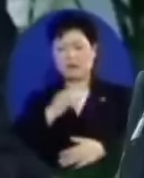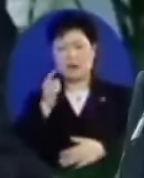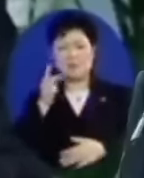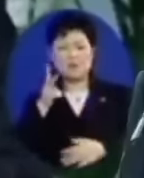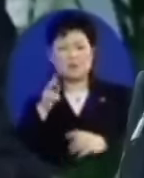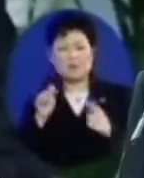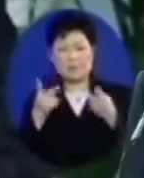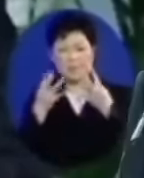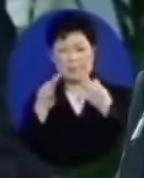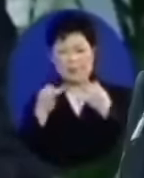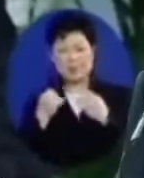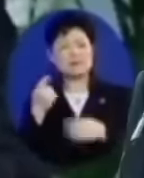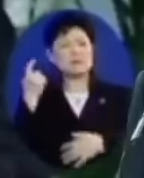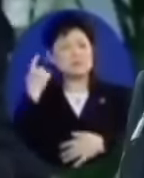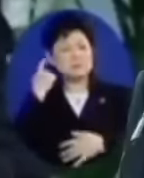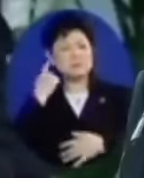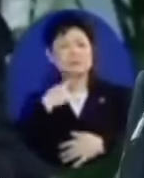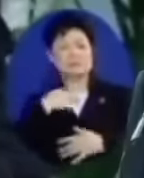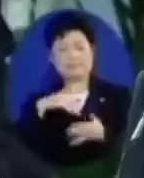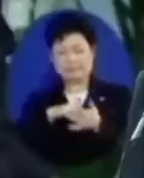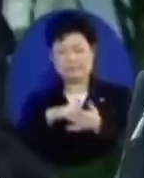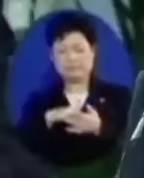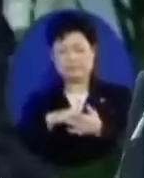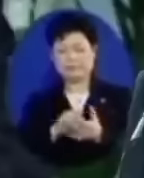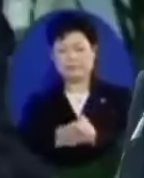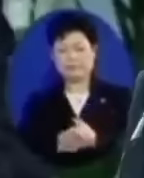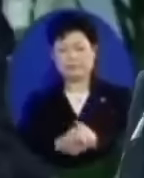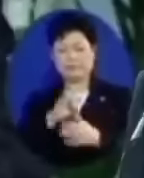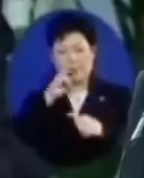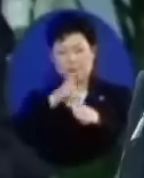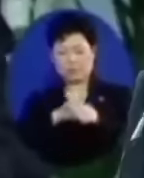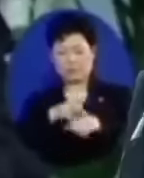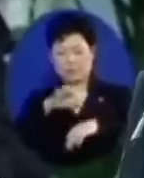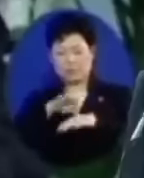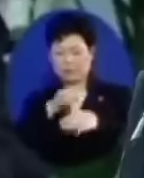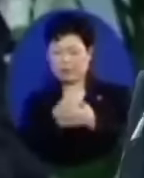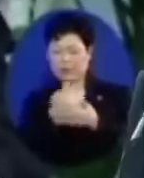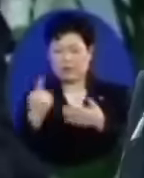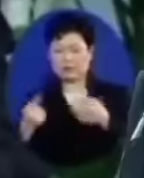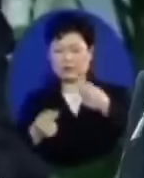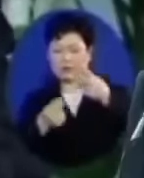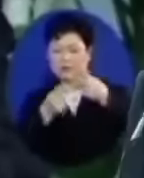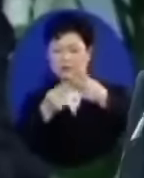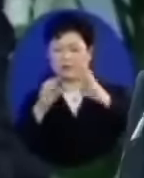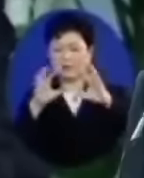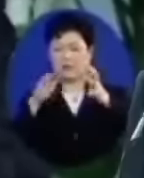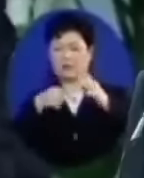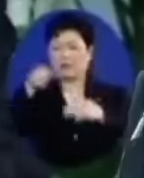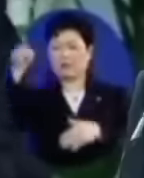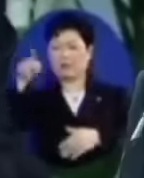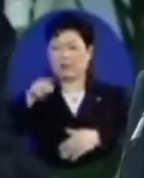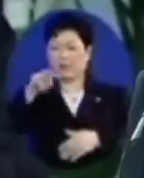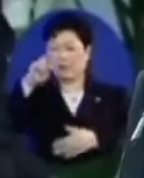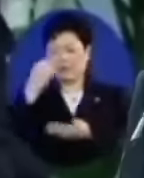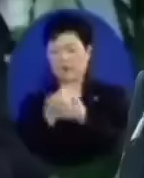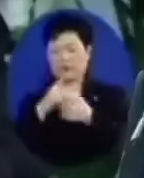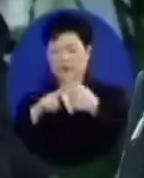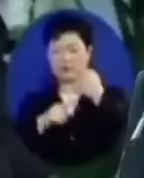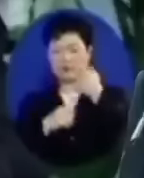아니고 수없이 들었었습니다. 바울 선생도 육체를 떠나서 셋째 하늘에 올라갔다가 내려온 경험을 말씀하고 있는 것입니다.